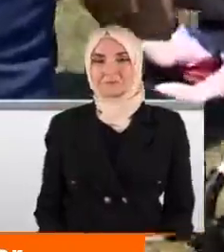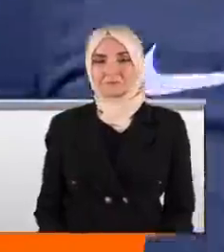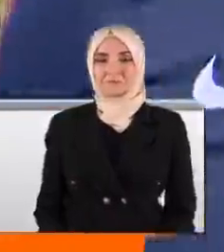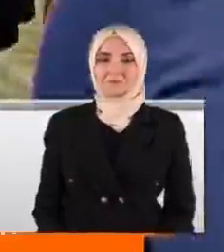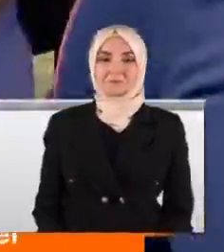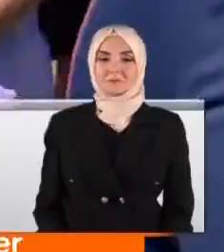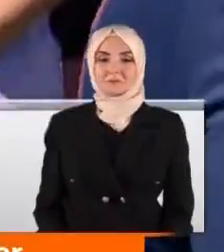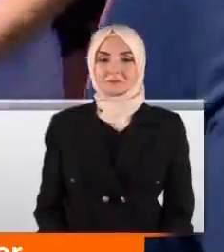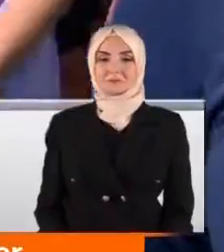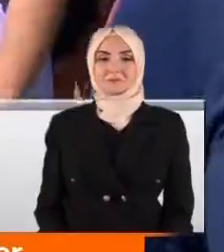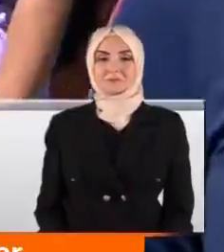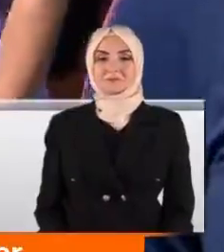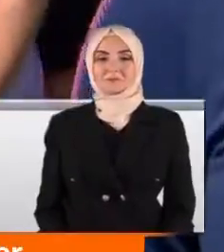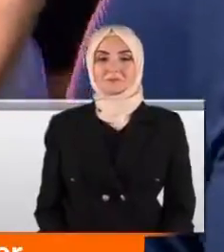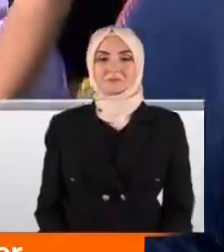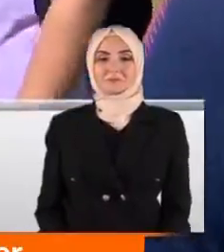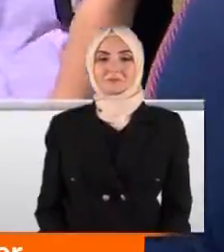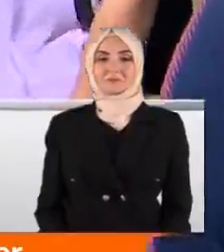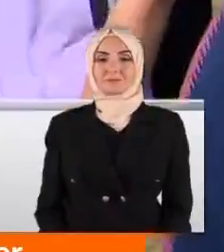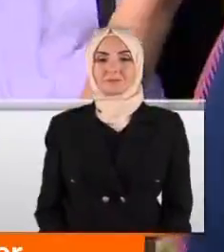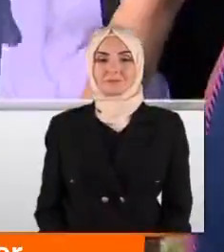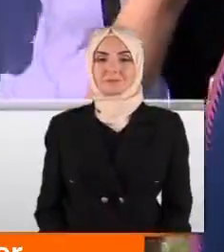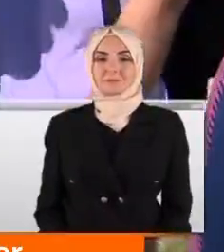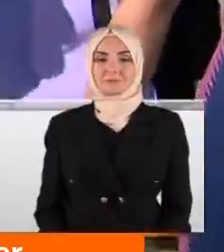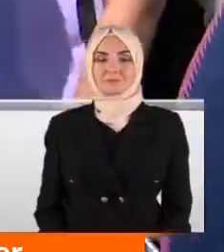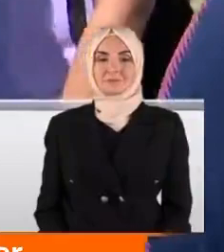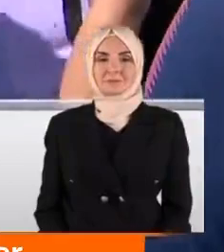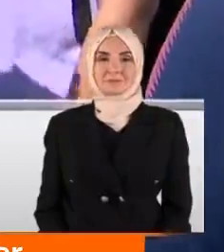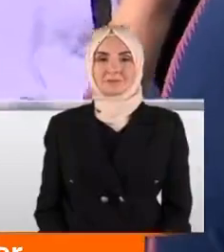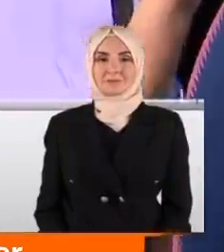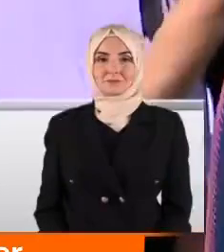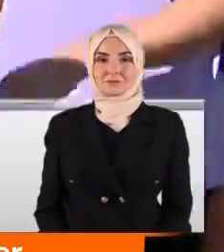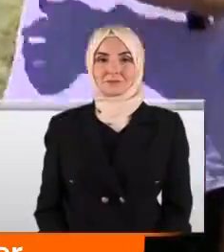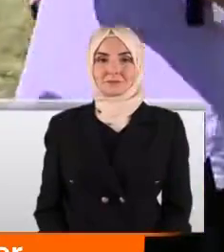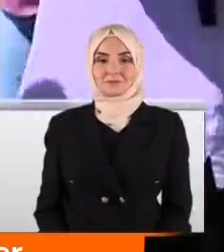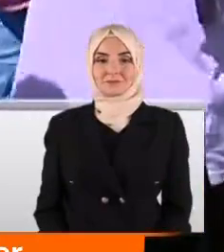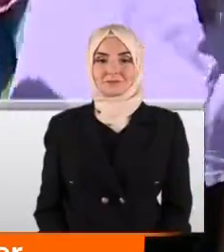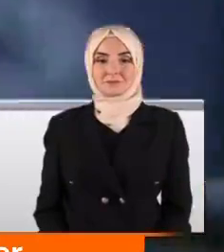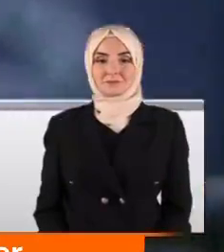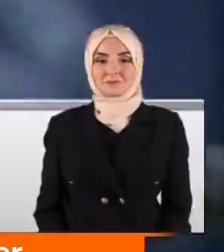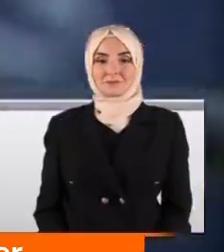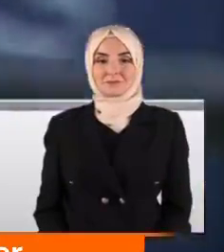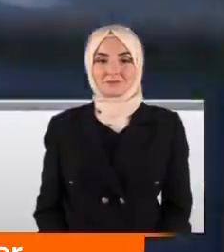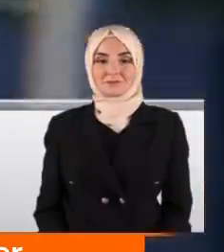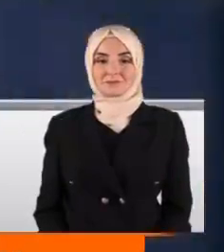nice. Very many people here, fans, and it's very, I like it. Yeah.